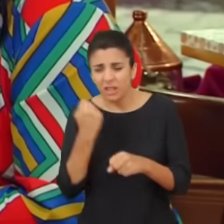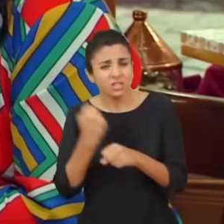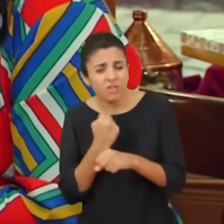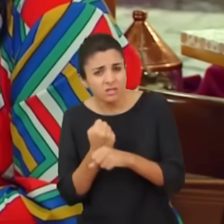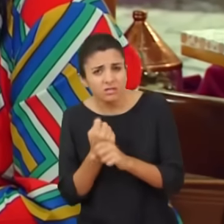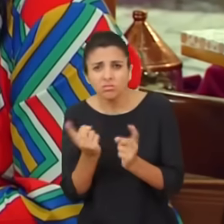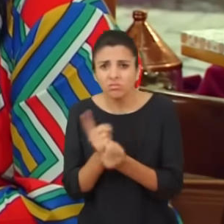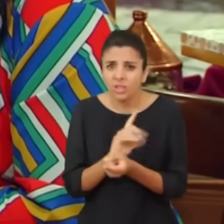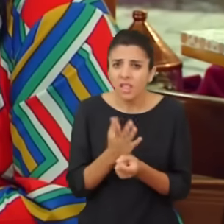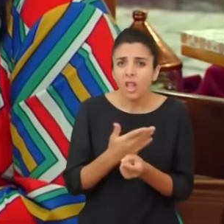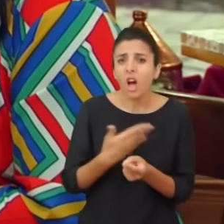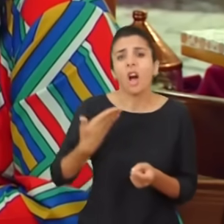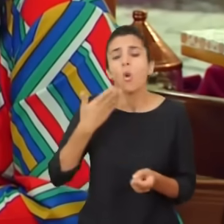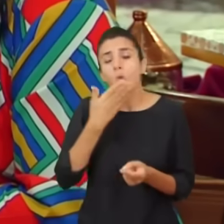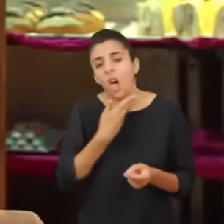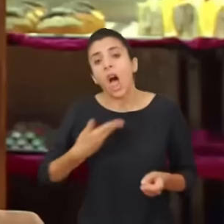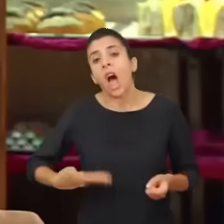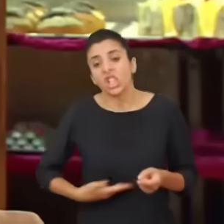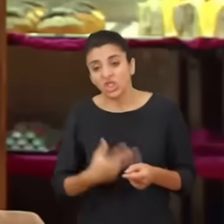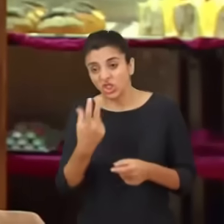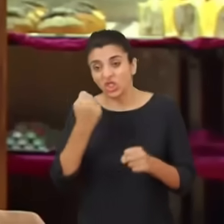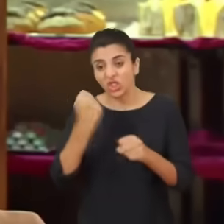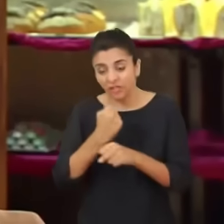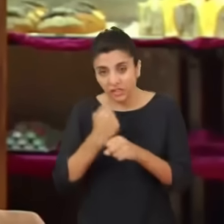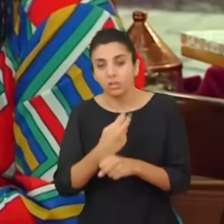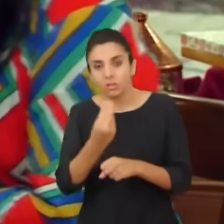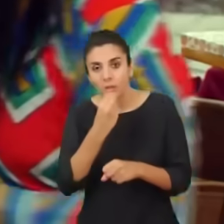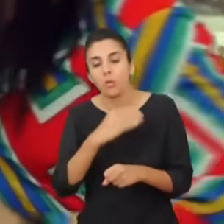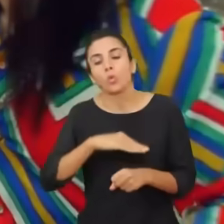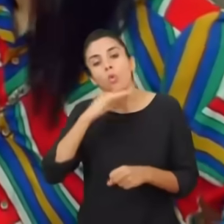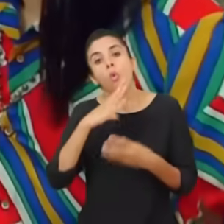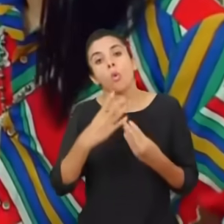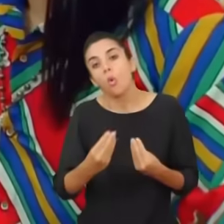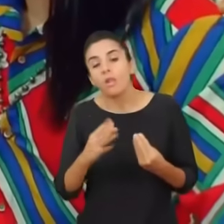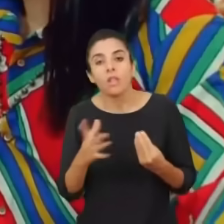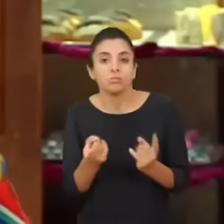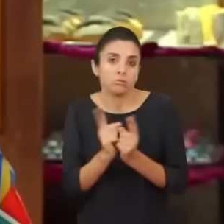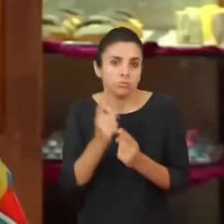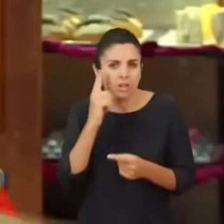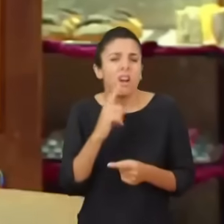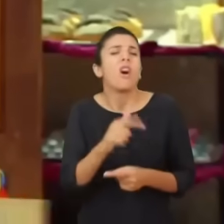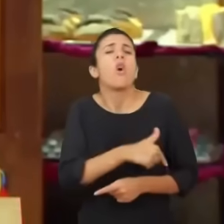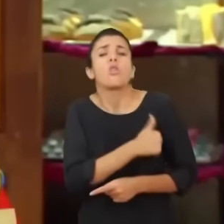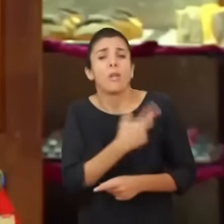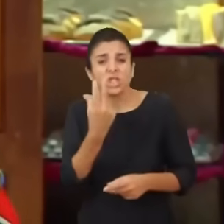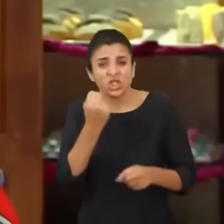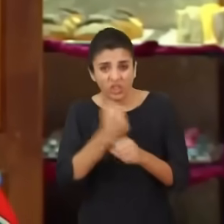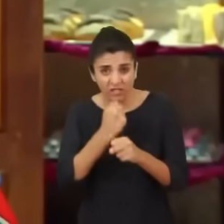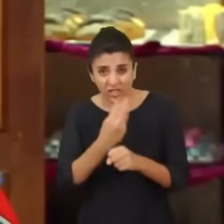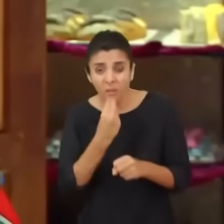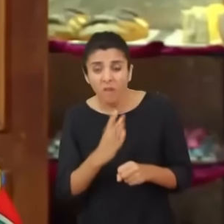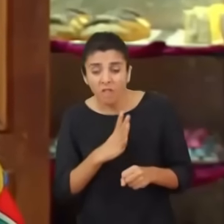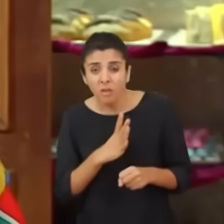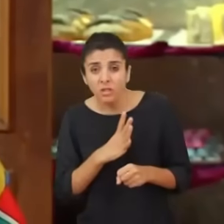oruç tutuyoruz, ceviz yiyeceğiz. Şey olacak işte, Ramazan yani. Daha ne olsun? Sahurda ceviz sen, çok yersen. Sen normalde de yiyor mu ceviz? Severim. Hayır,